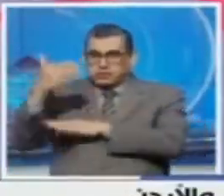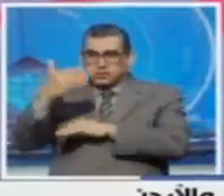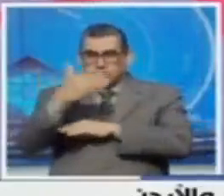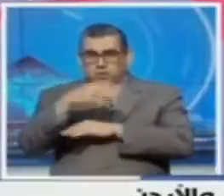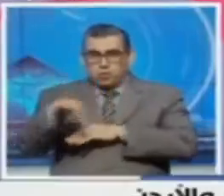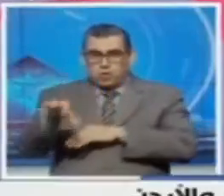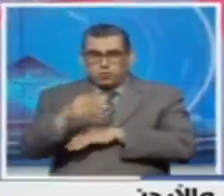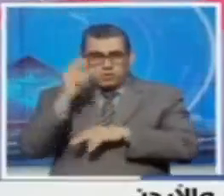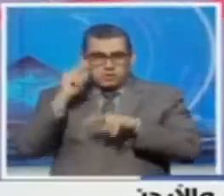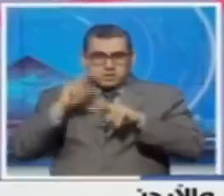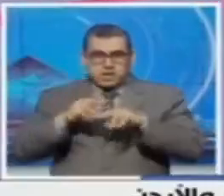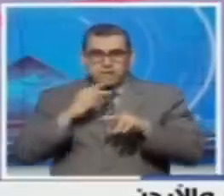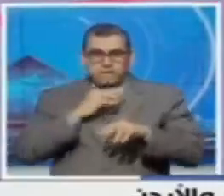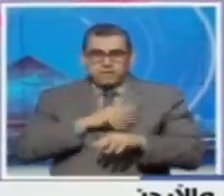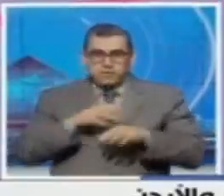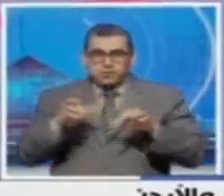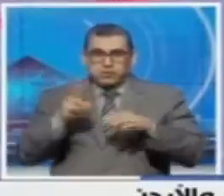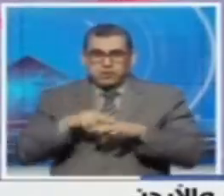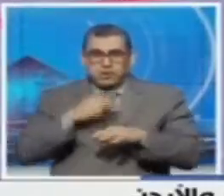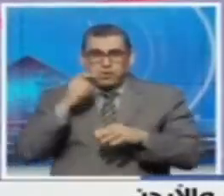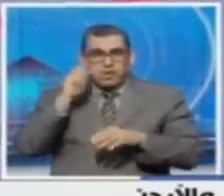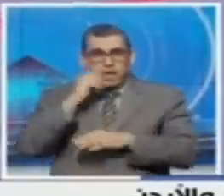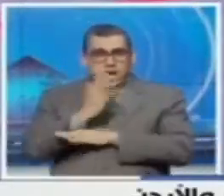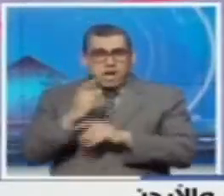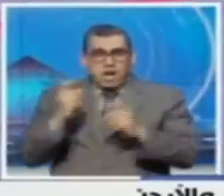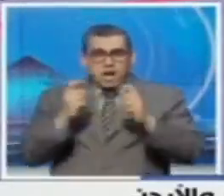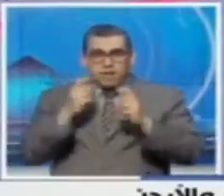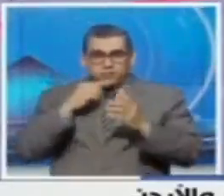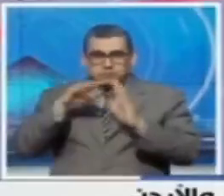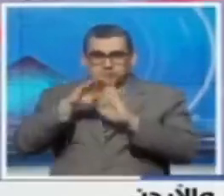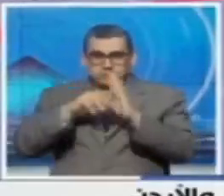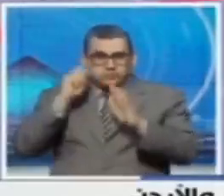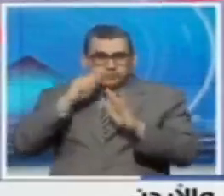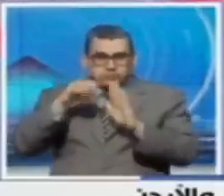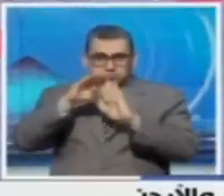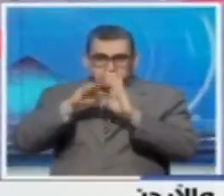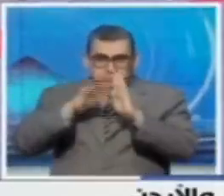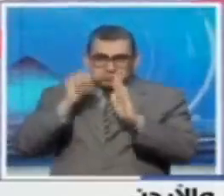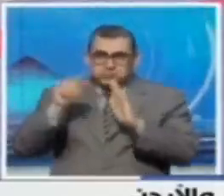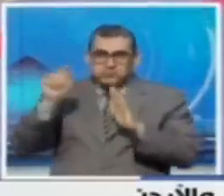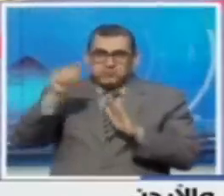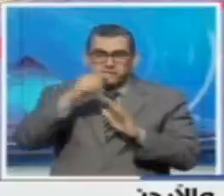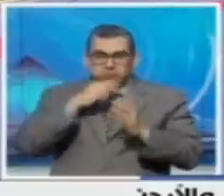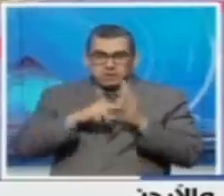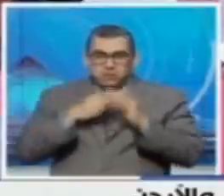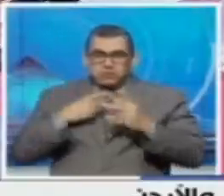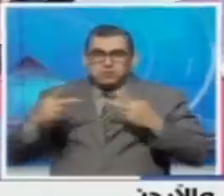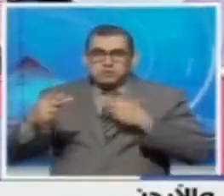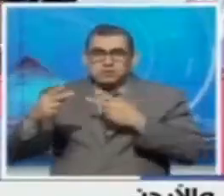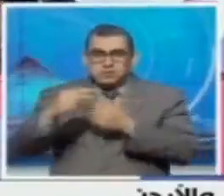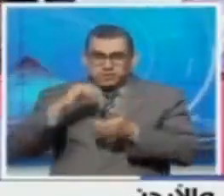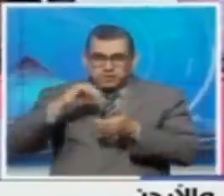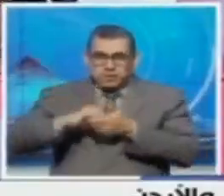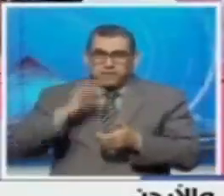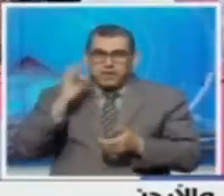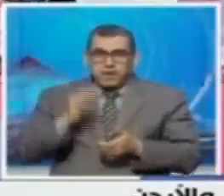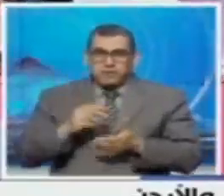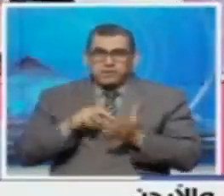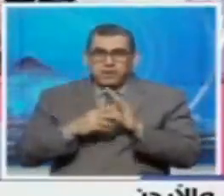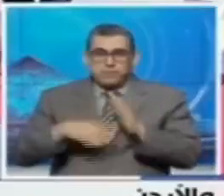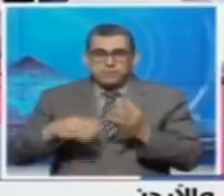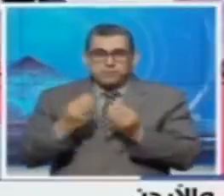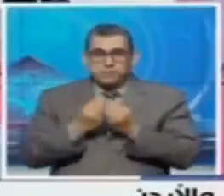وأيضا فيما يتعلق بمكافحة الإرهاب والجريمة المنظمة، وهي أمور أعتقد تم التوافق عليها